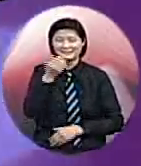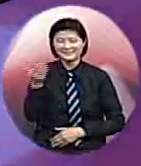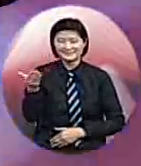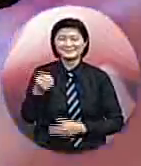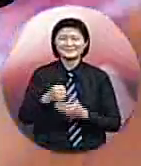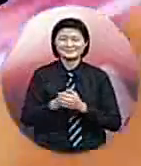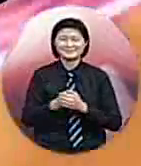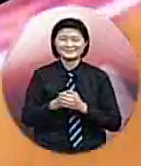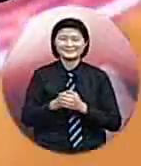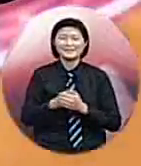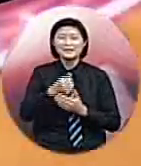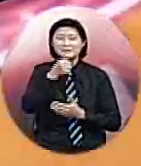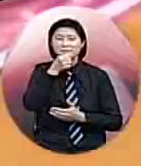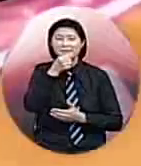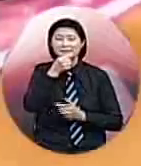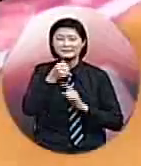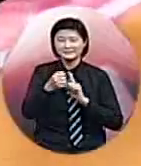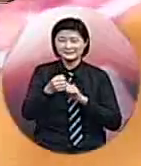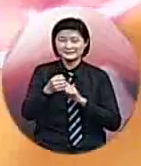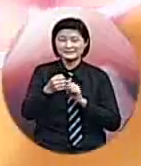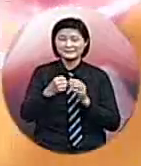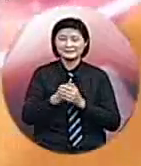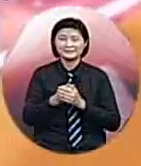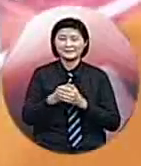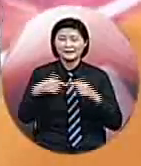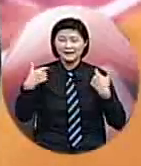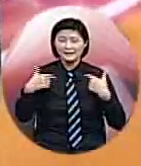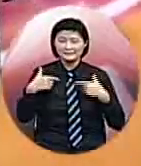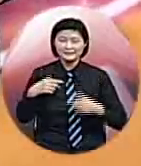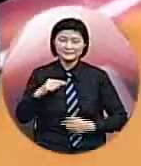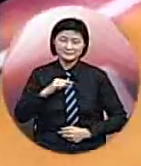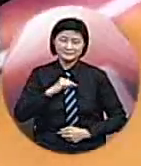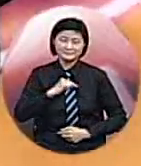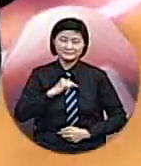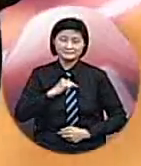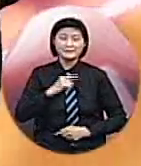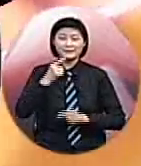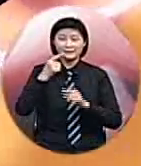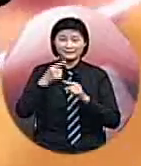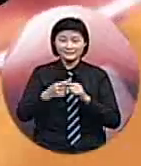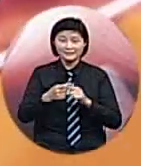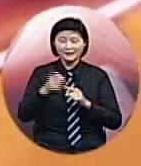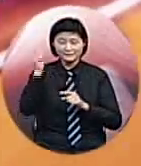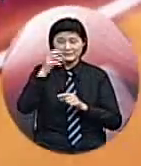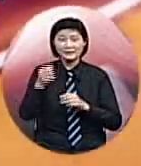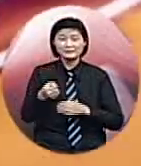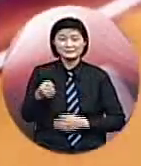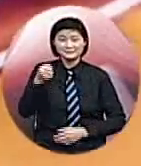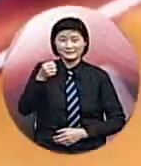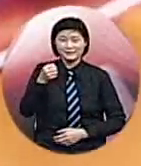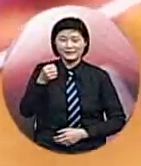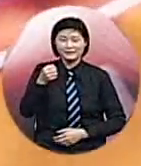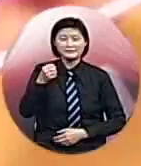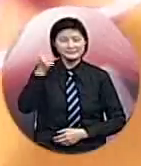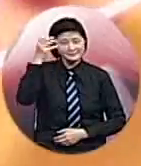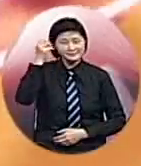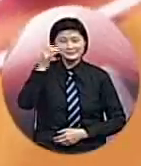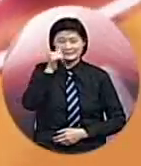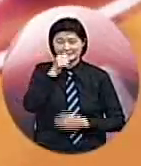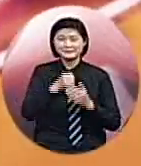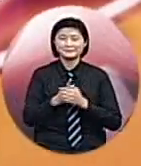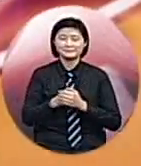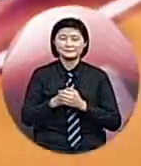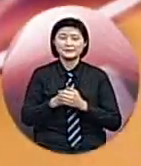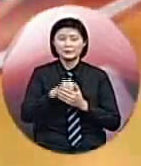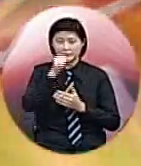아유, 예, 마이크를 네. 이게 이제 우리가 차고 하다가 이게 들고 하니까 또 갑자기 나왔나 봐요. 네. 예. 자, 이렇게 높은 점수